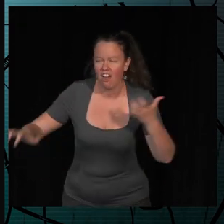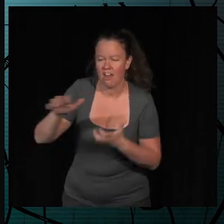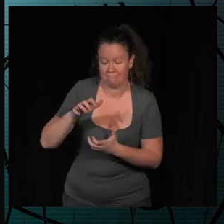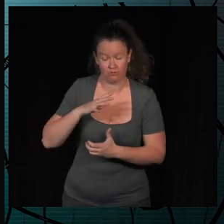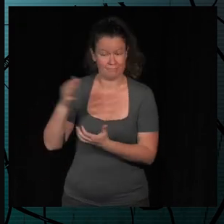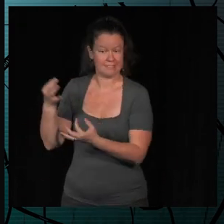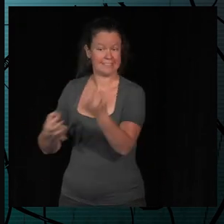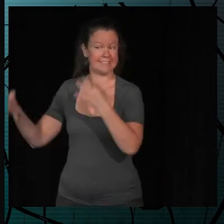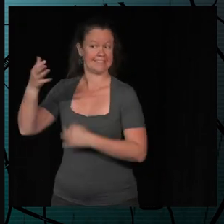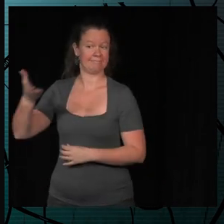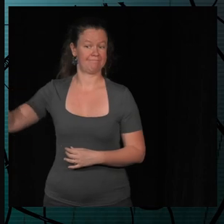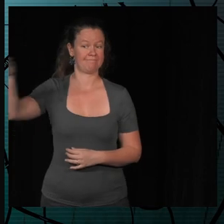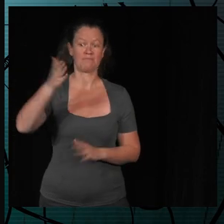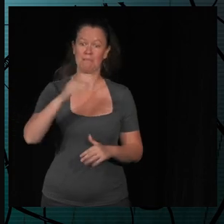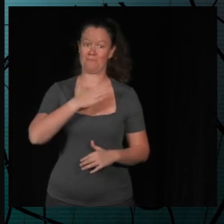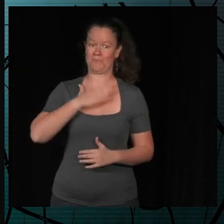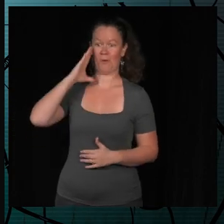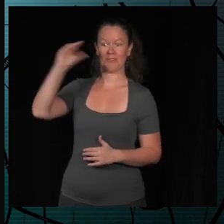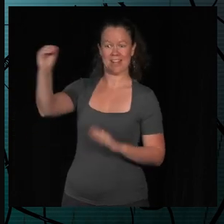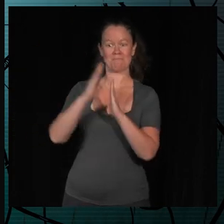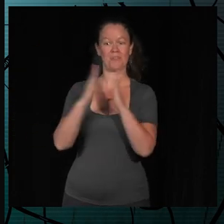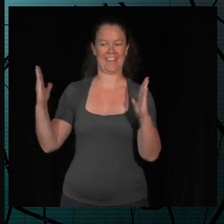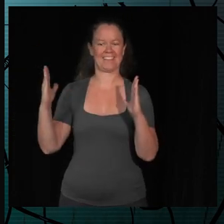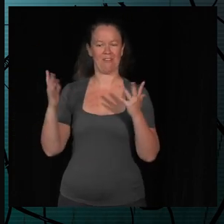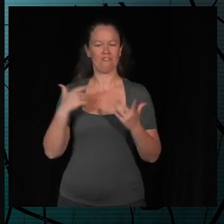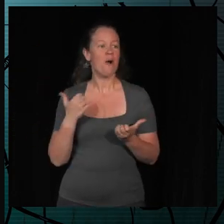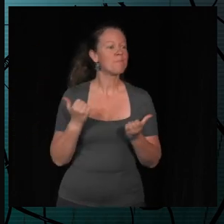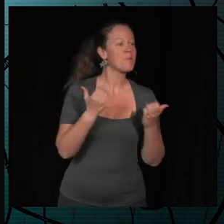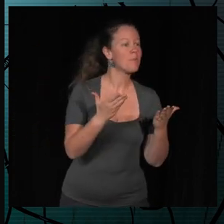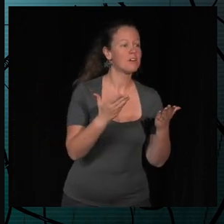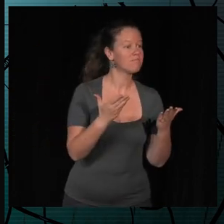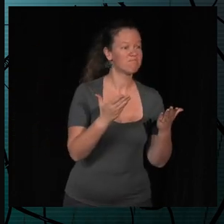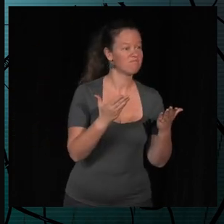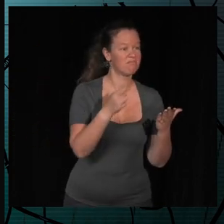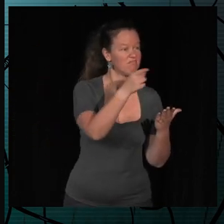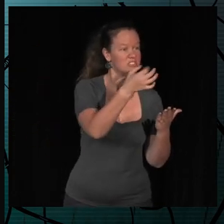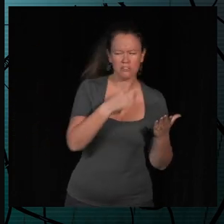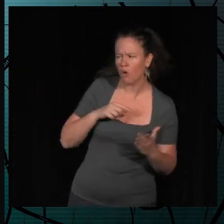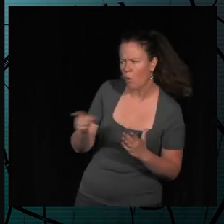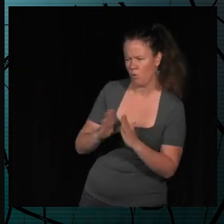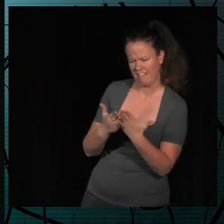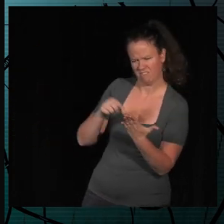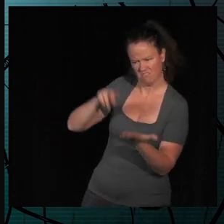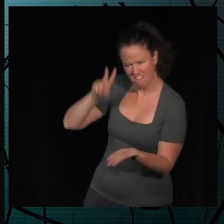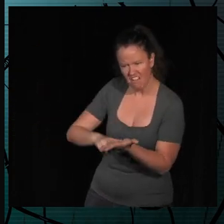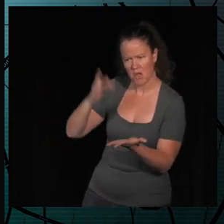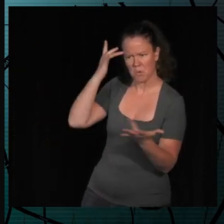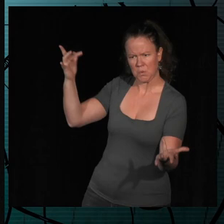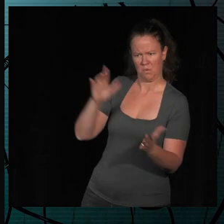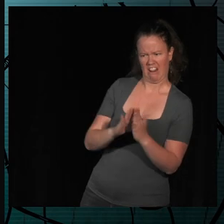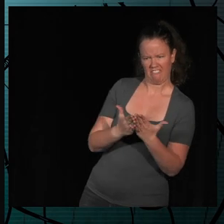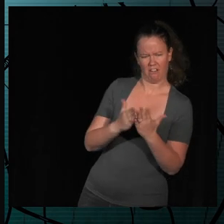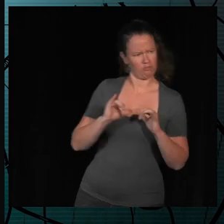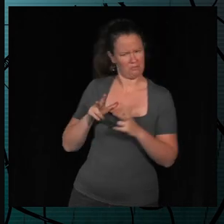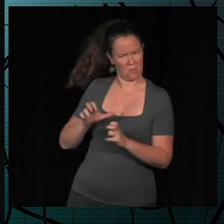existe encore des réticences quand on proposition vidéoludique qui feraient concurrence à la lecture ou à la vraie culture alors nous